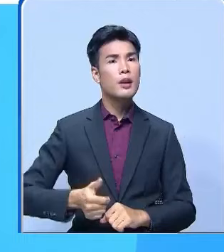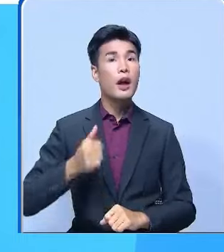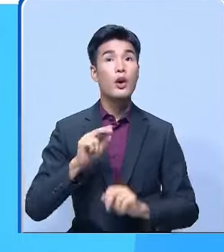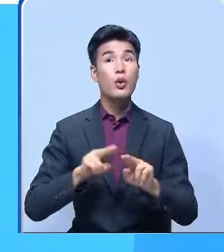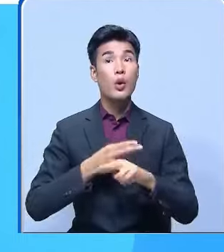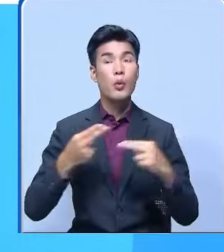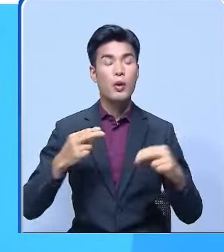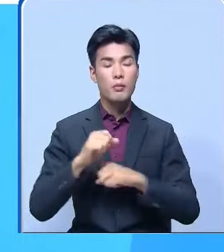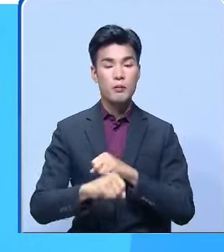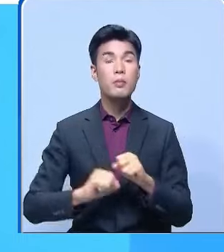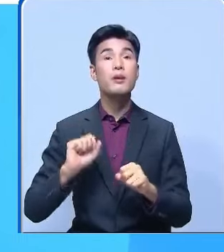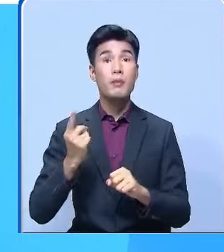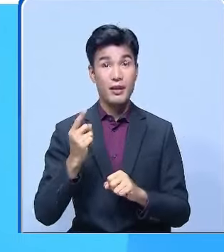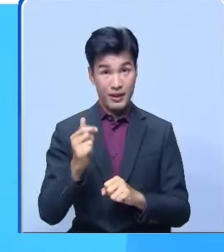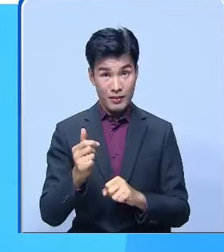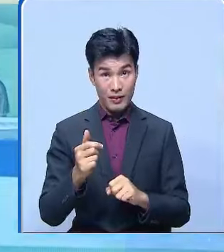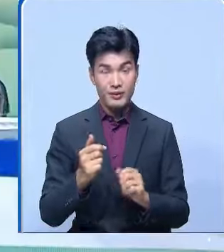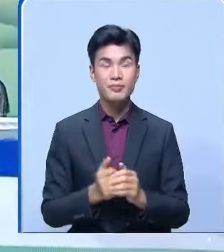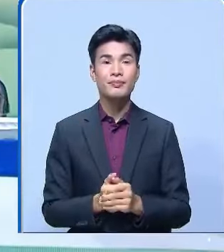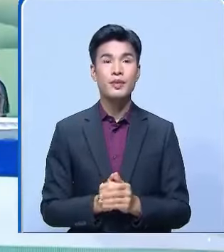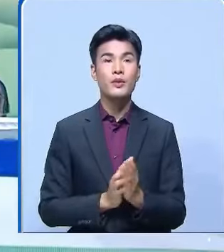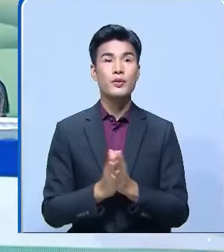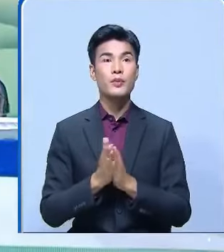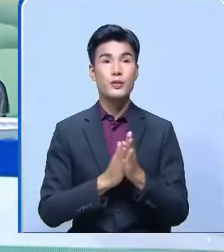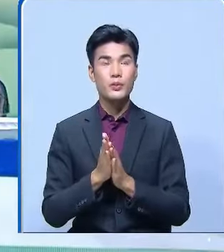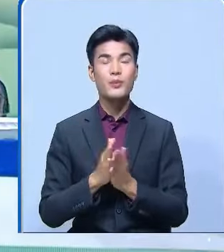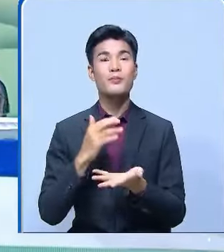ช่วงปลายปีให้กับพี่น้องประชาชนไหมนะคะ มาลุ้นนะเดี๋ยวอัปเ